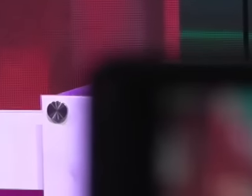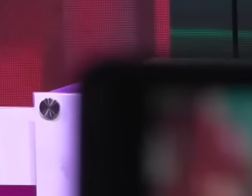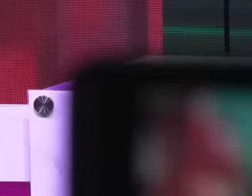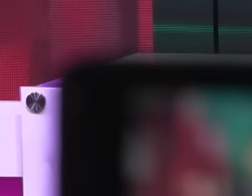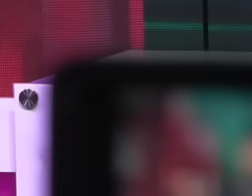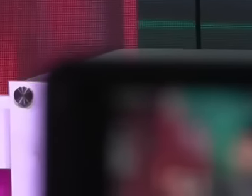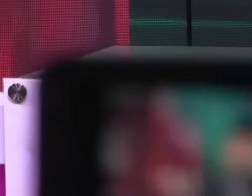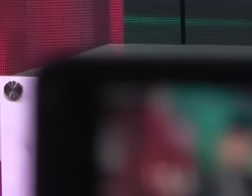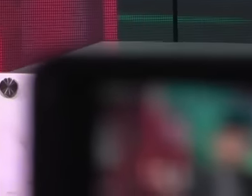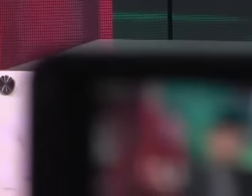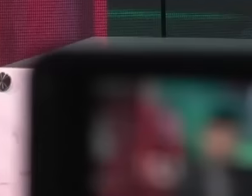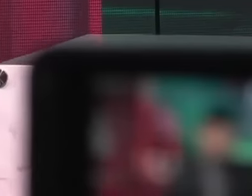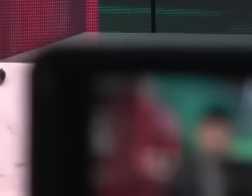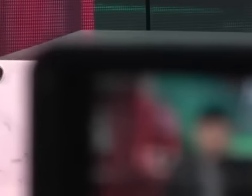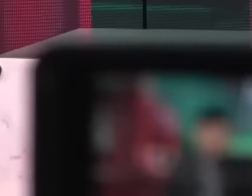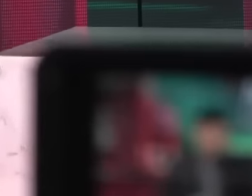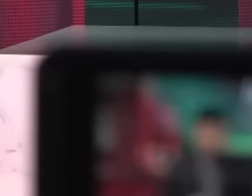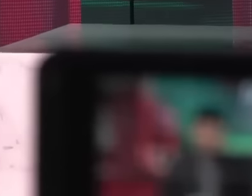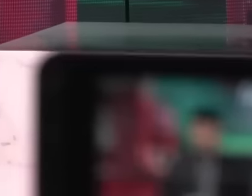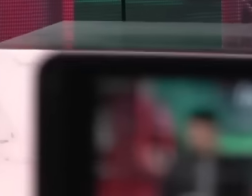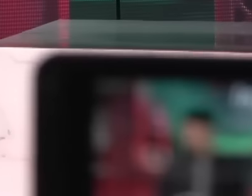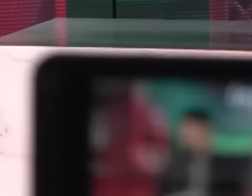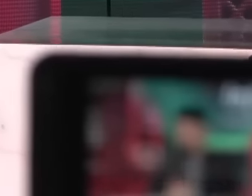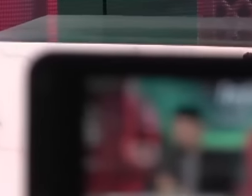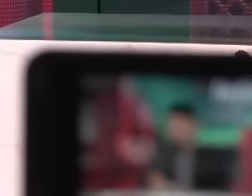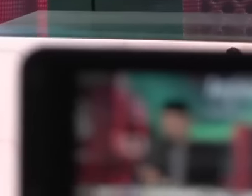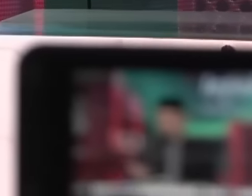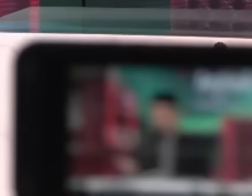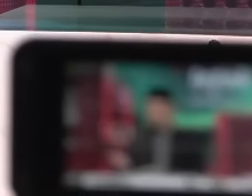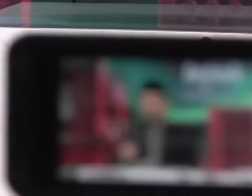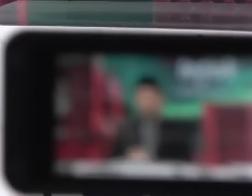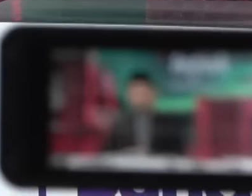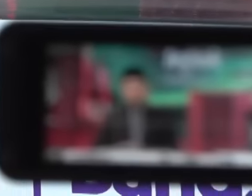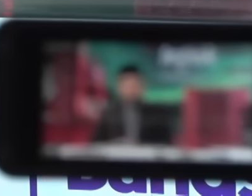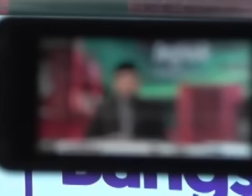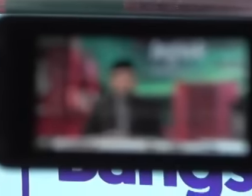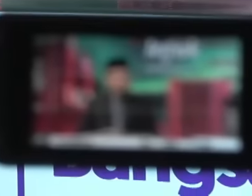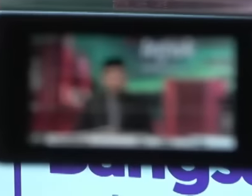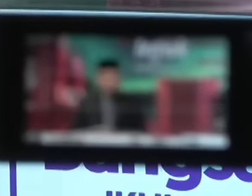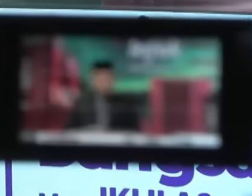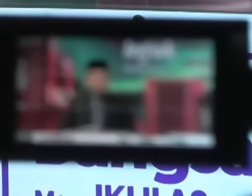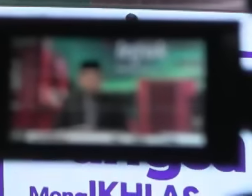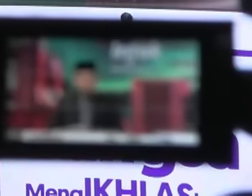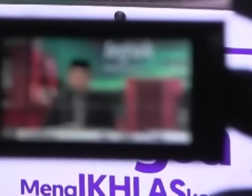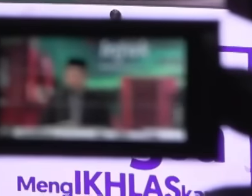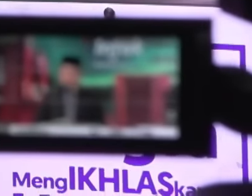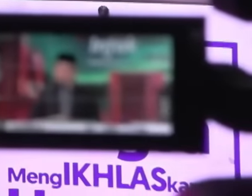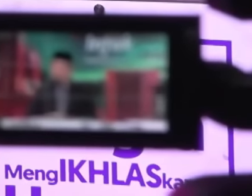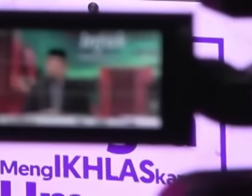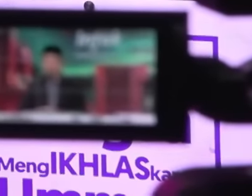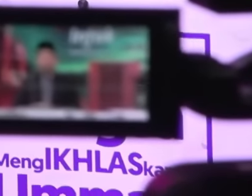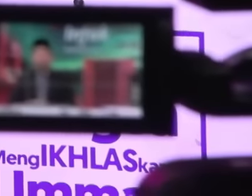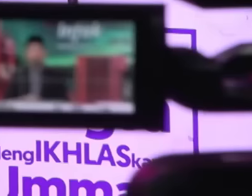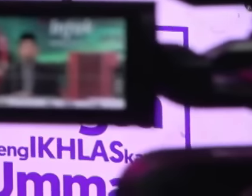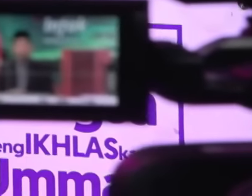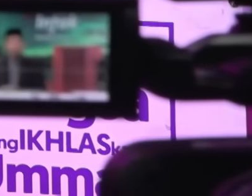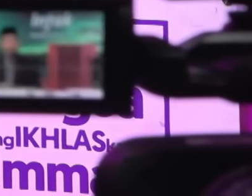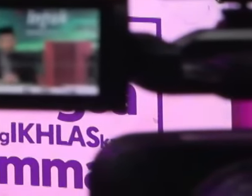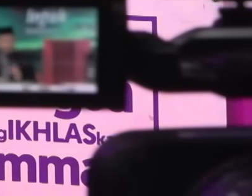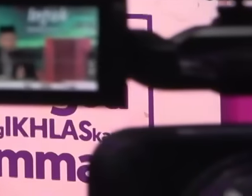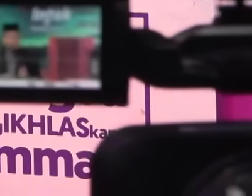Orang-orang musyrik di Mekah pada satu masa dahulu berbangga untuk memberikan, membekalkan air kepada para hujaj, kepada mereka yang menunaikan